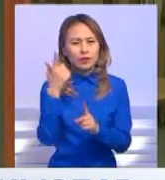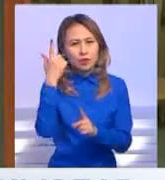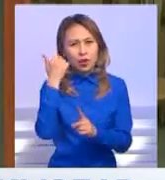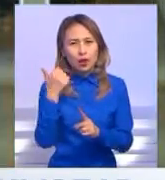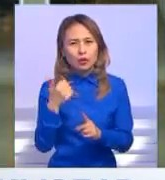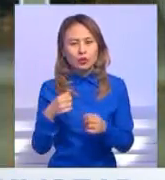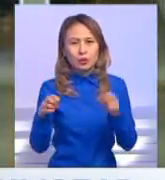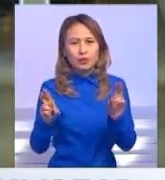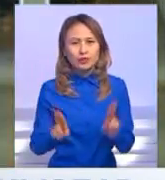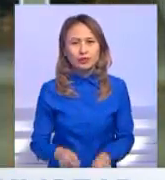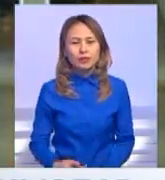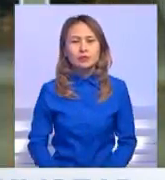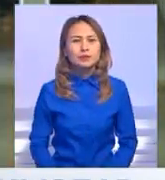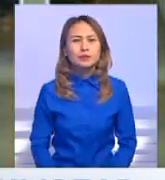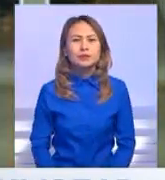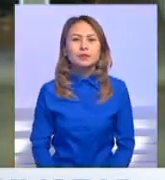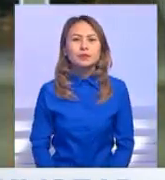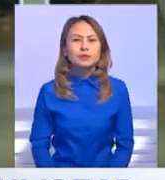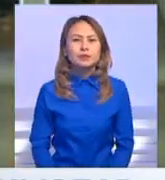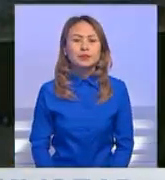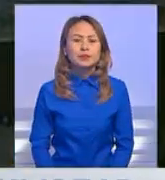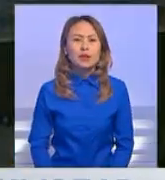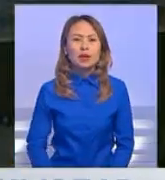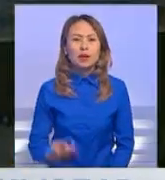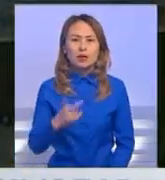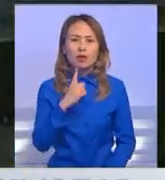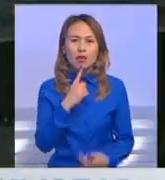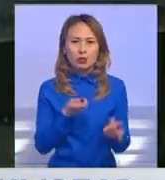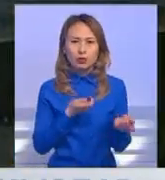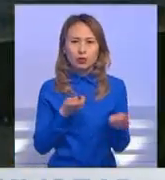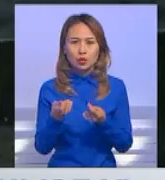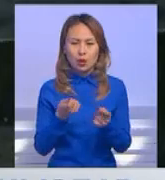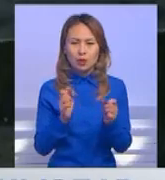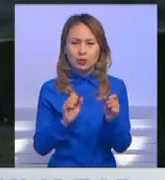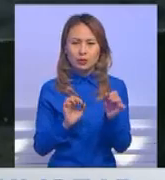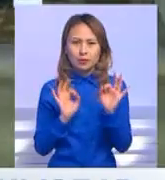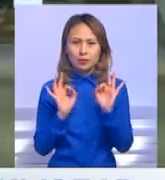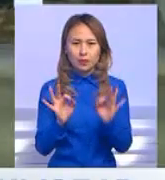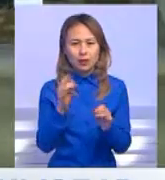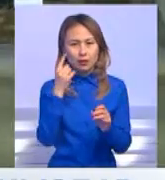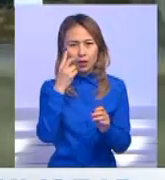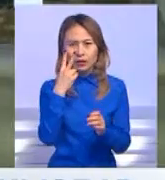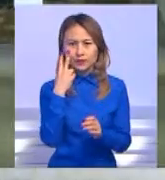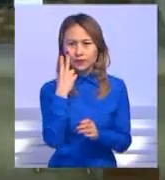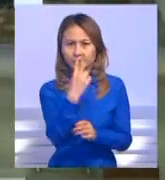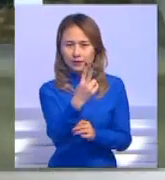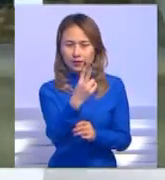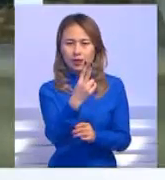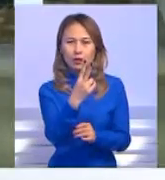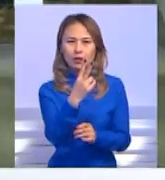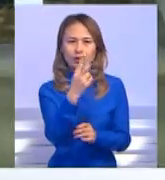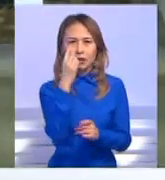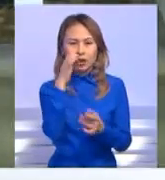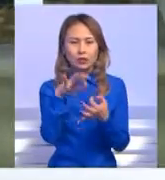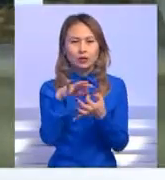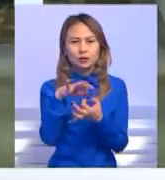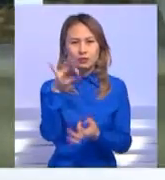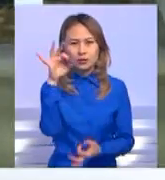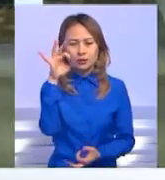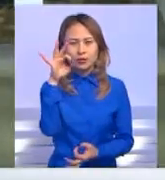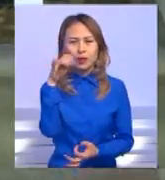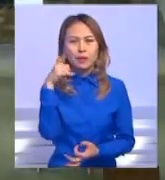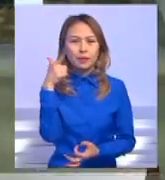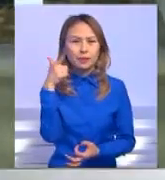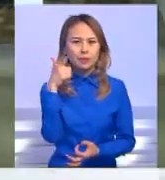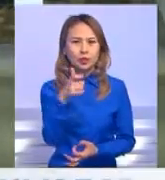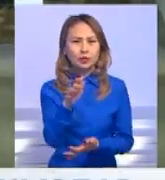меңгерген. Ол бірінші қауіпсіздік шарасын сақтау керек. Содан кейін нысанаға қарап, нысанаға көздеп, шүріппен жайлап басу,